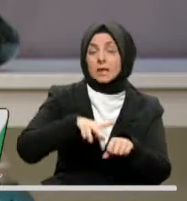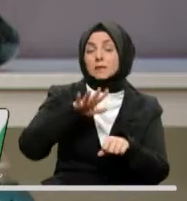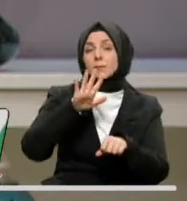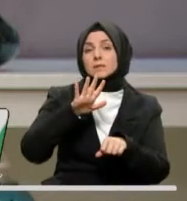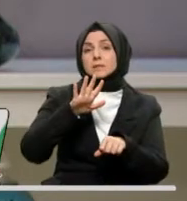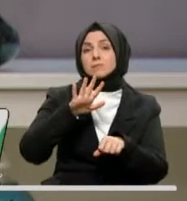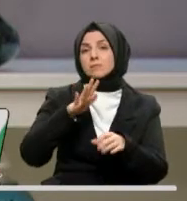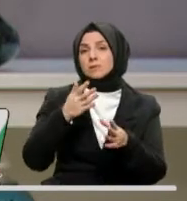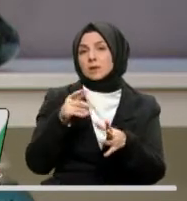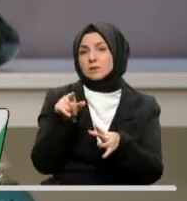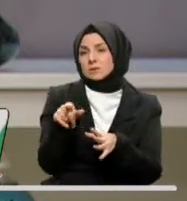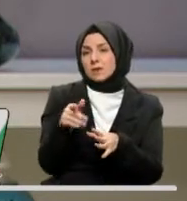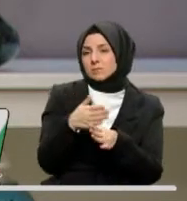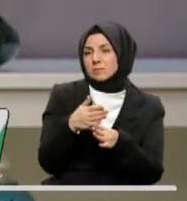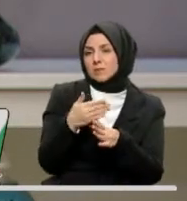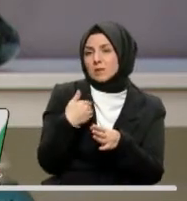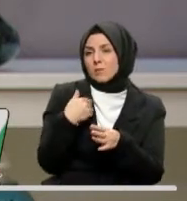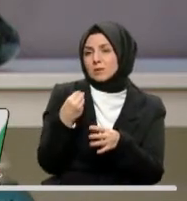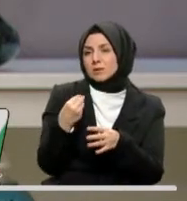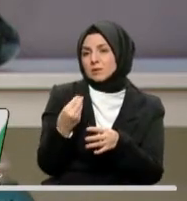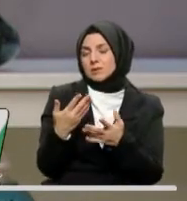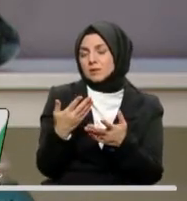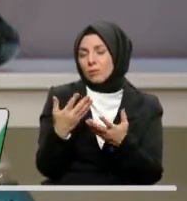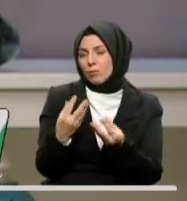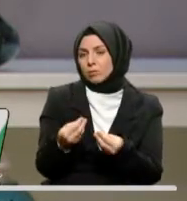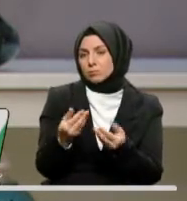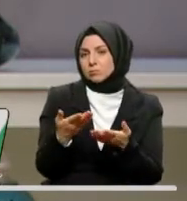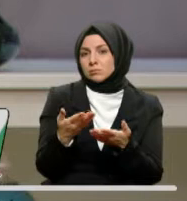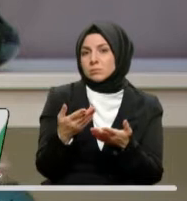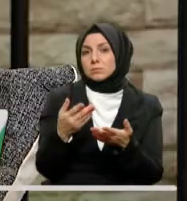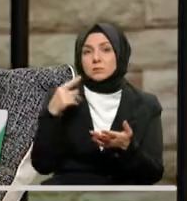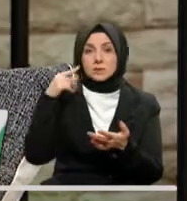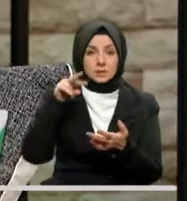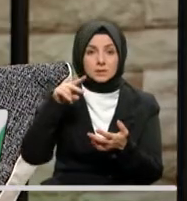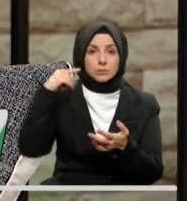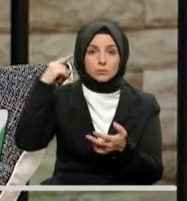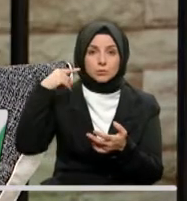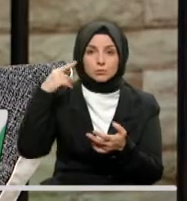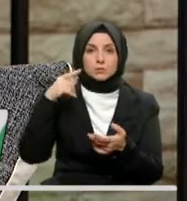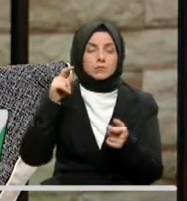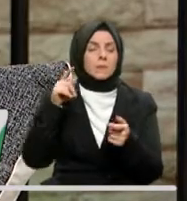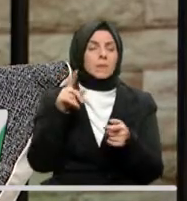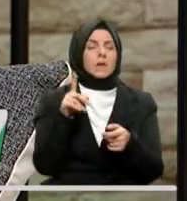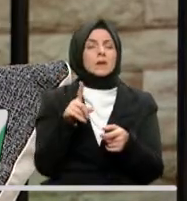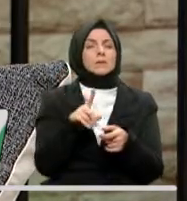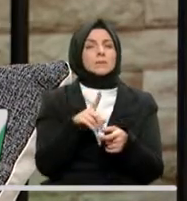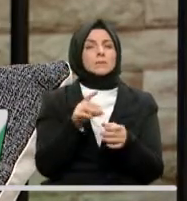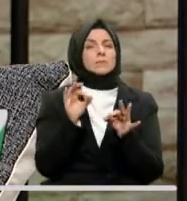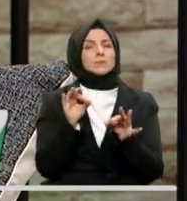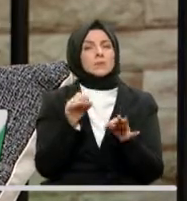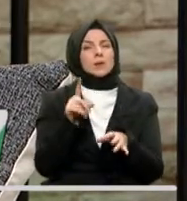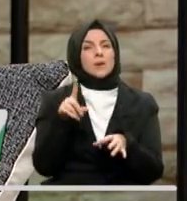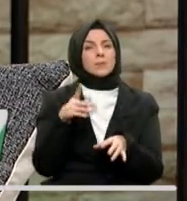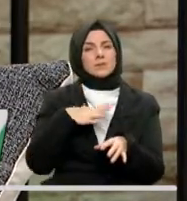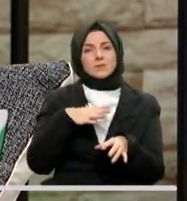miyiz biz de sen şimdi bana yukarı iyi davranın Evet ben bunu hak etmiyor ve sahibini bu kadar ödüyor Evet genelde şey düşünüyor kesin bir çıkarı var çünkü orada